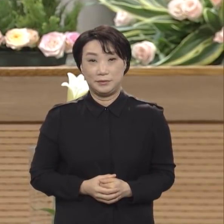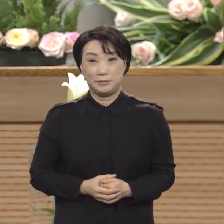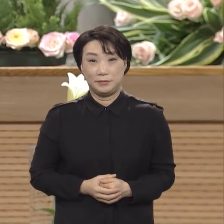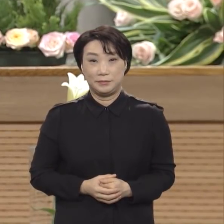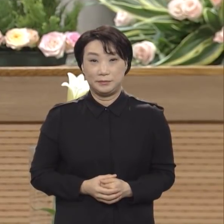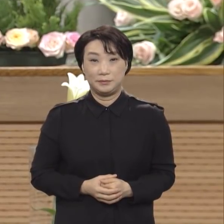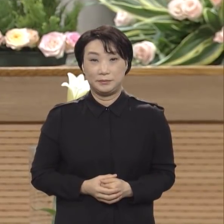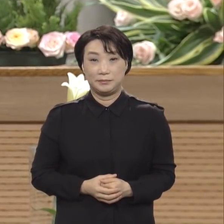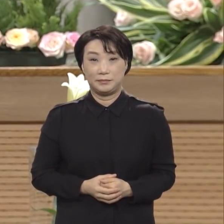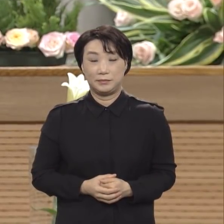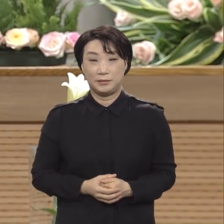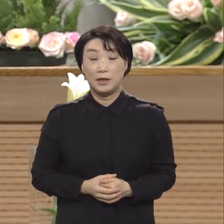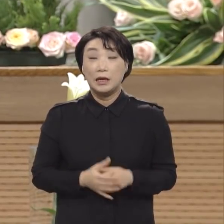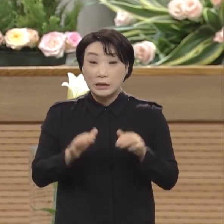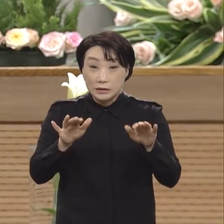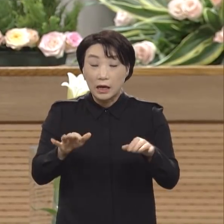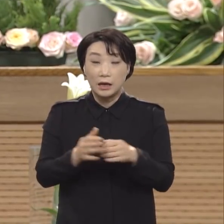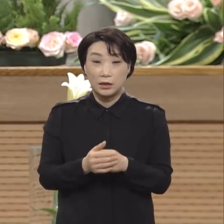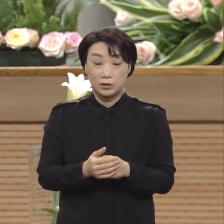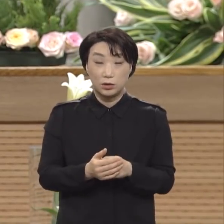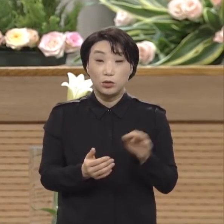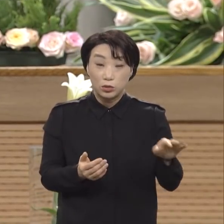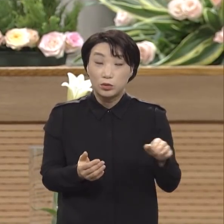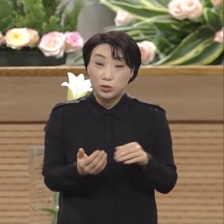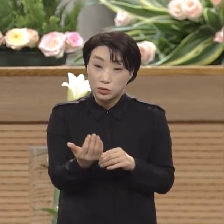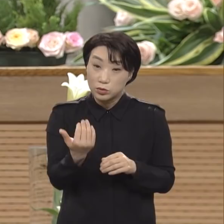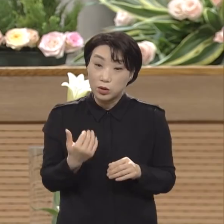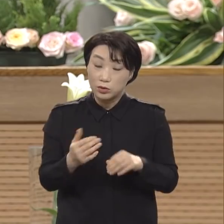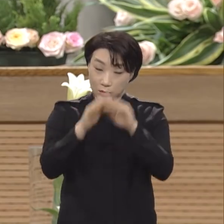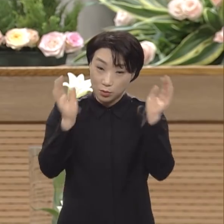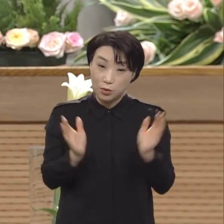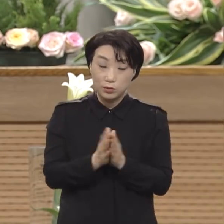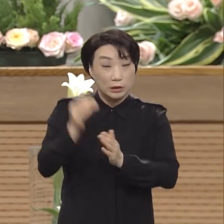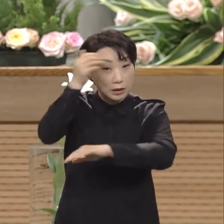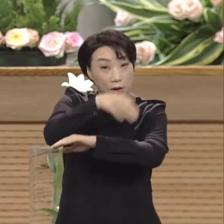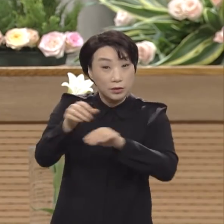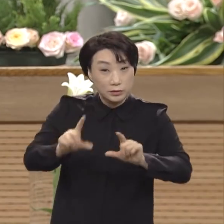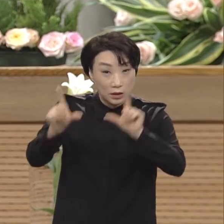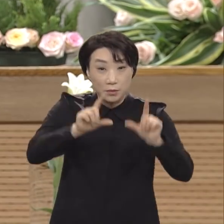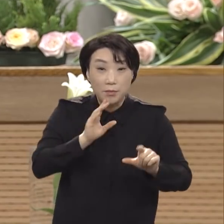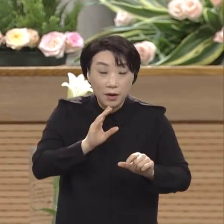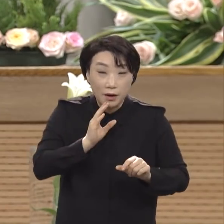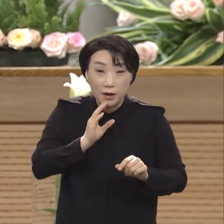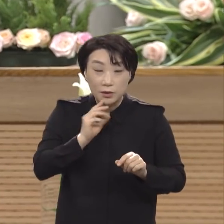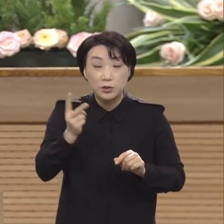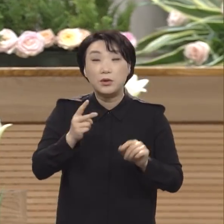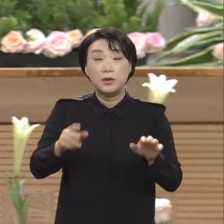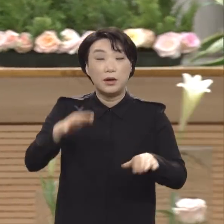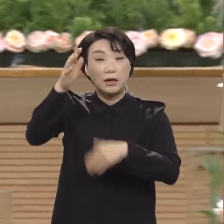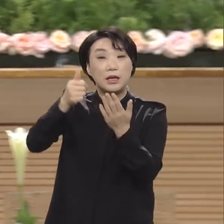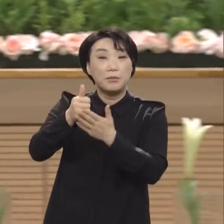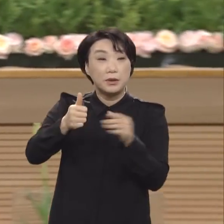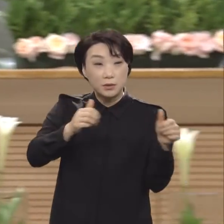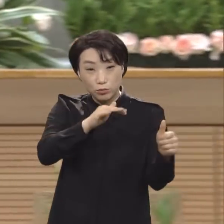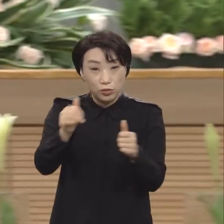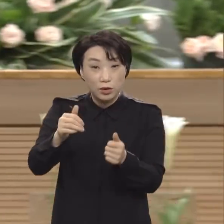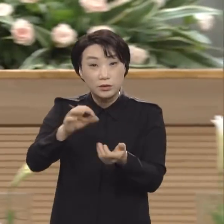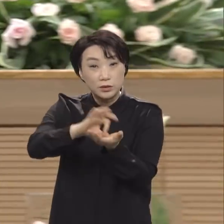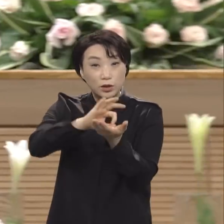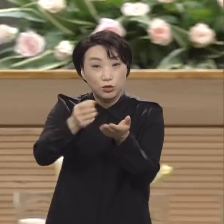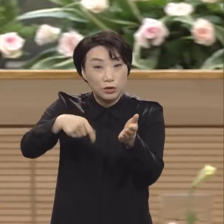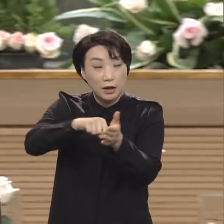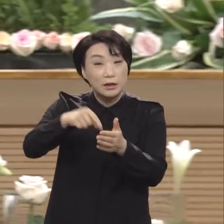말씀하셨습니다. 이미 예견된 삶이요 또 예견된